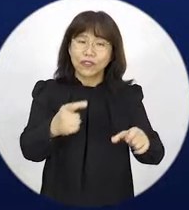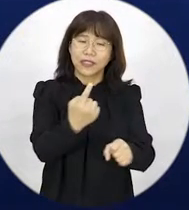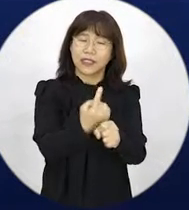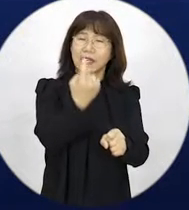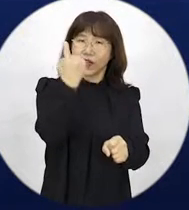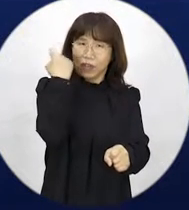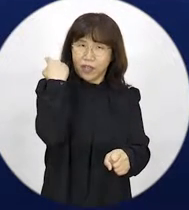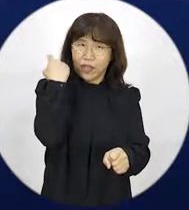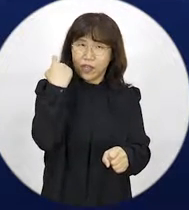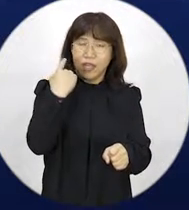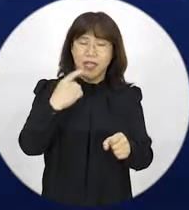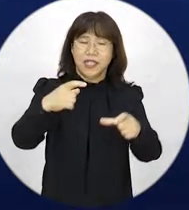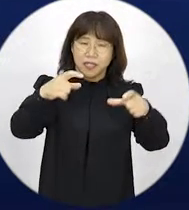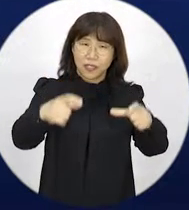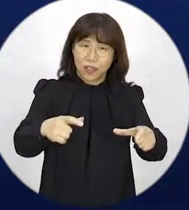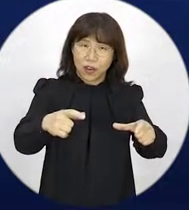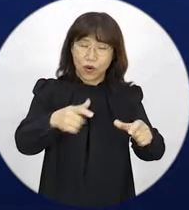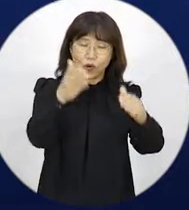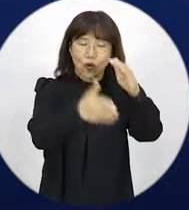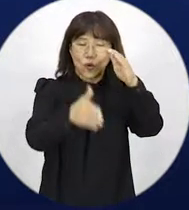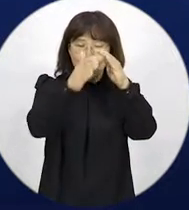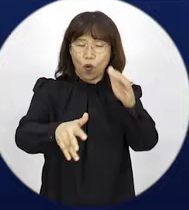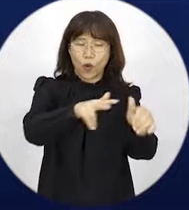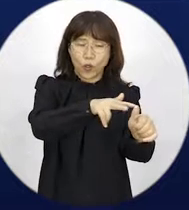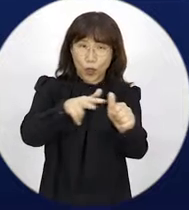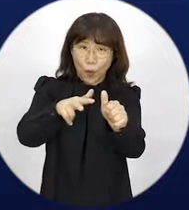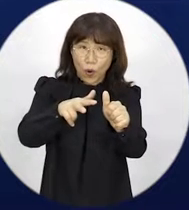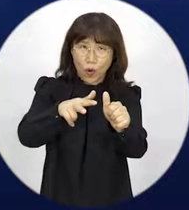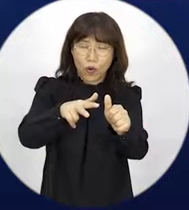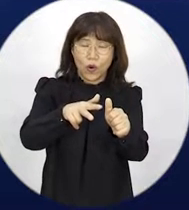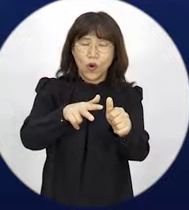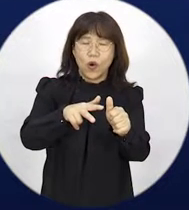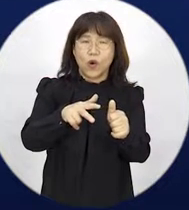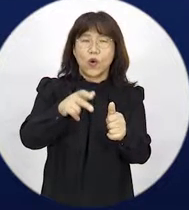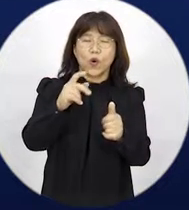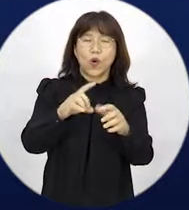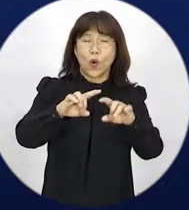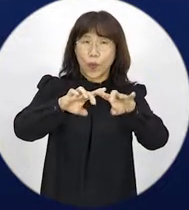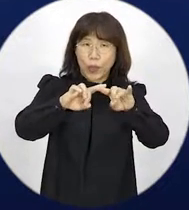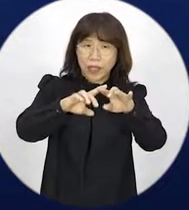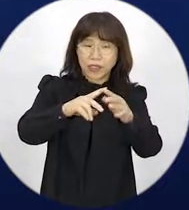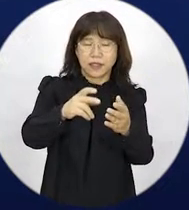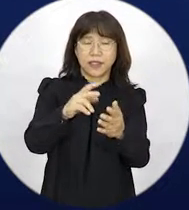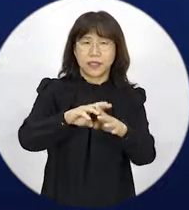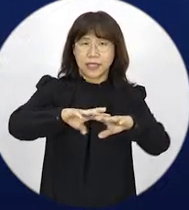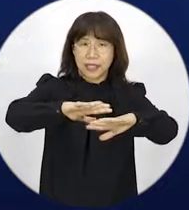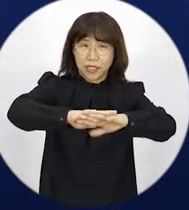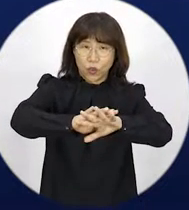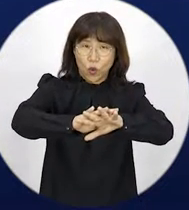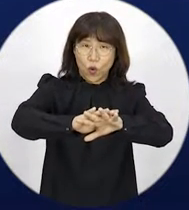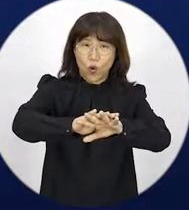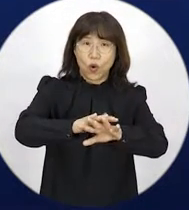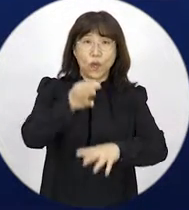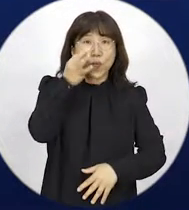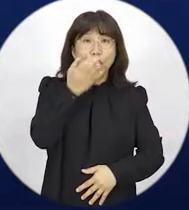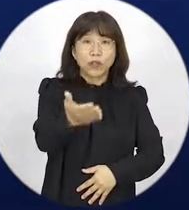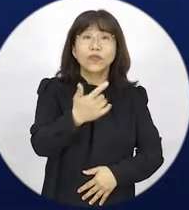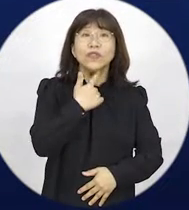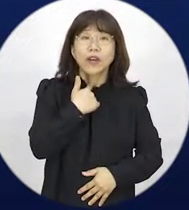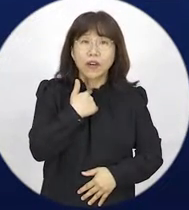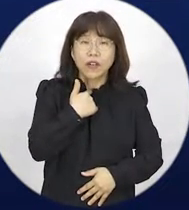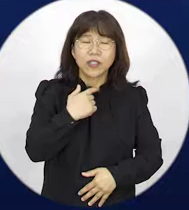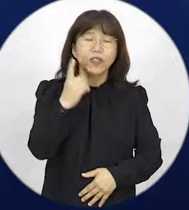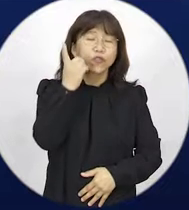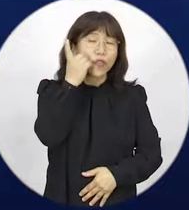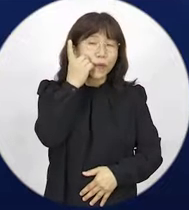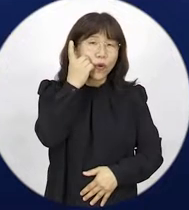강서구는 지난해 지역 내 공공 생활 정보를 테마별로 담은 온라인 테마 지도를 선보인 바 있는데요. 하지만